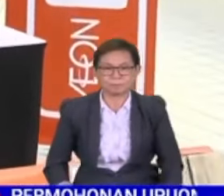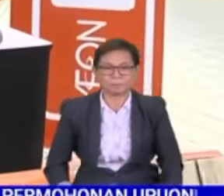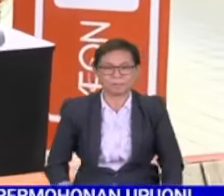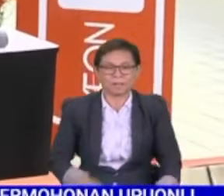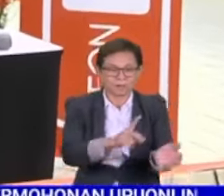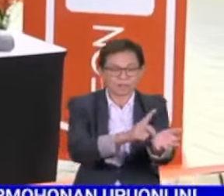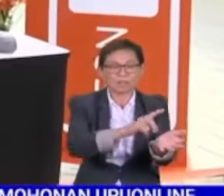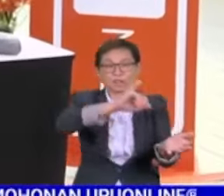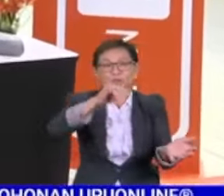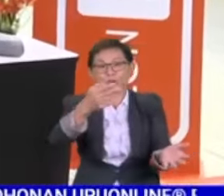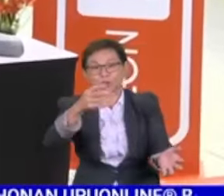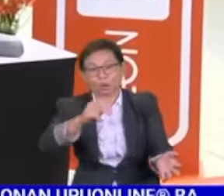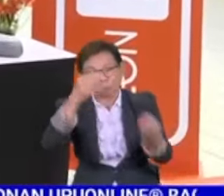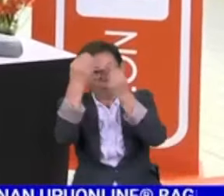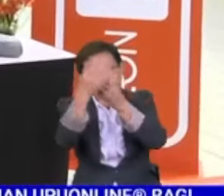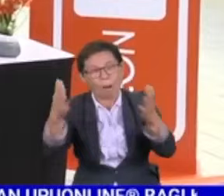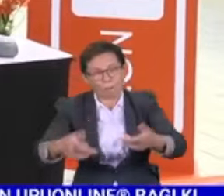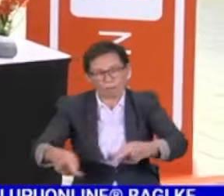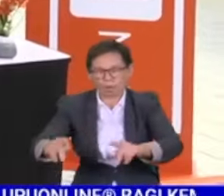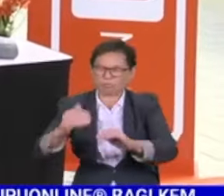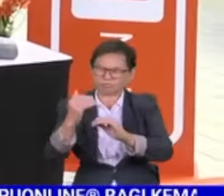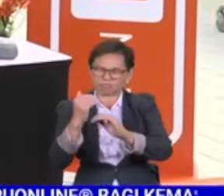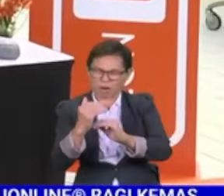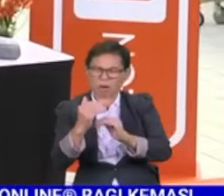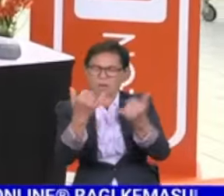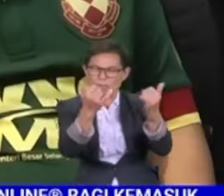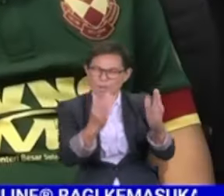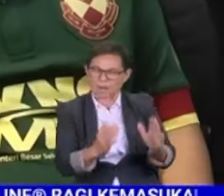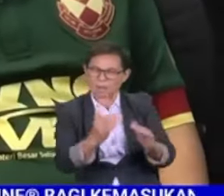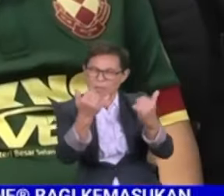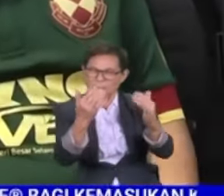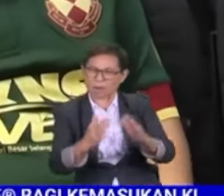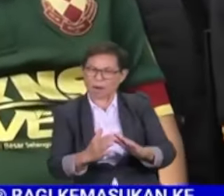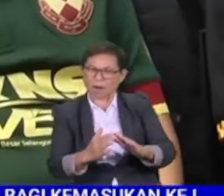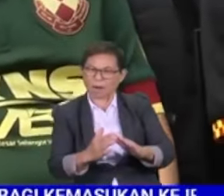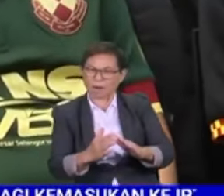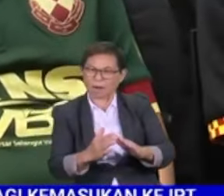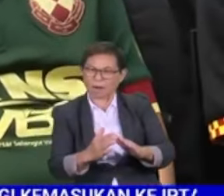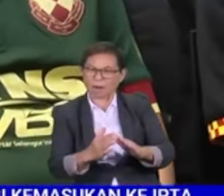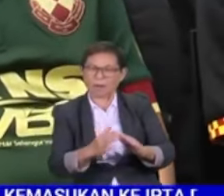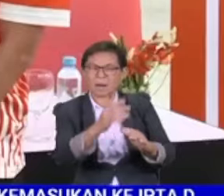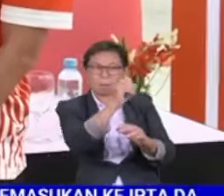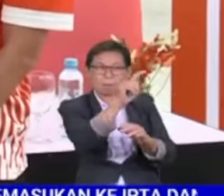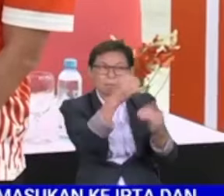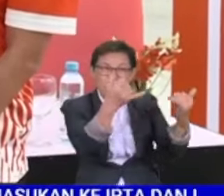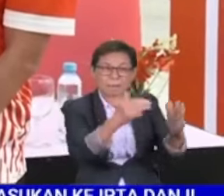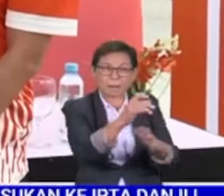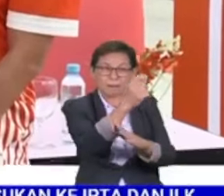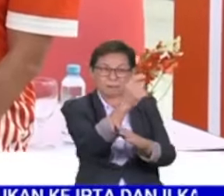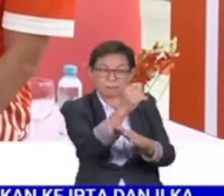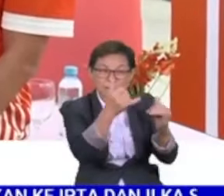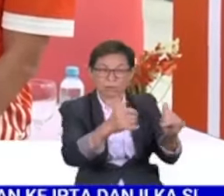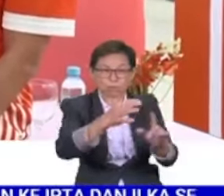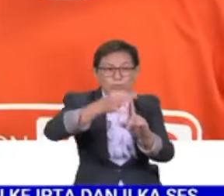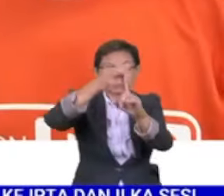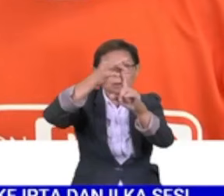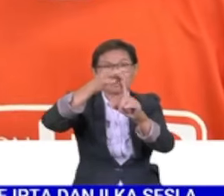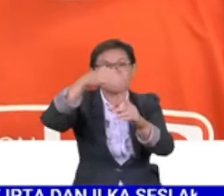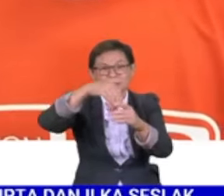Namun, Dr. Johan Kamal memaklumkan peluang itu terbatas sekiranya pemain berkenaan merupakan kesebelasan utama dalam skuad The Red Giant musim